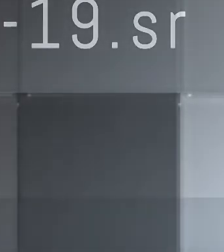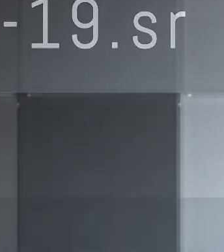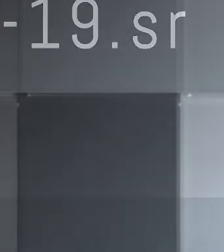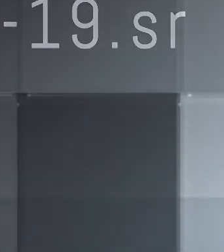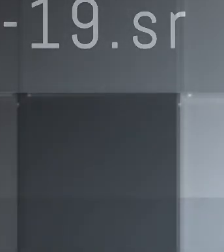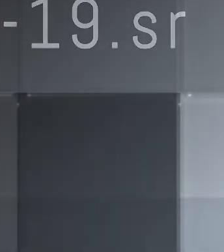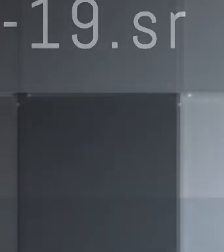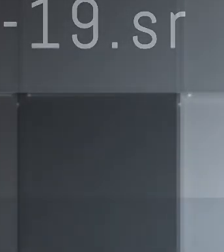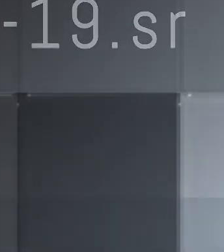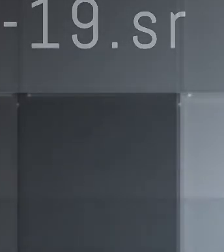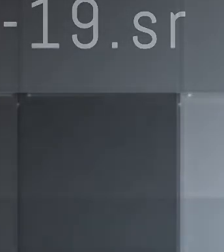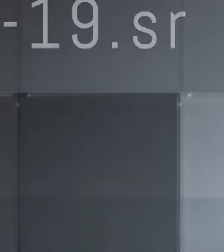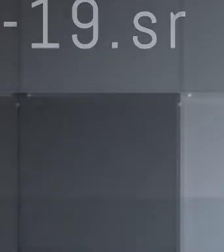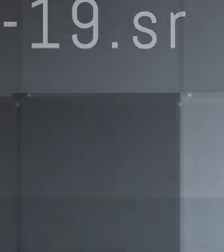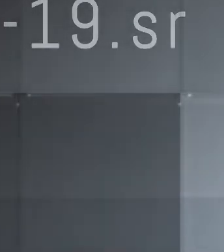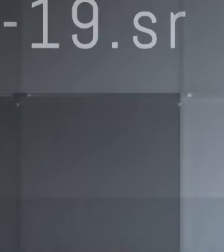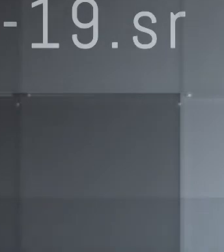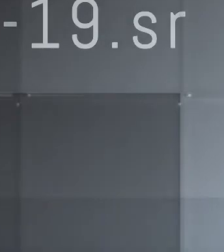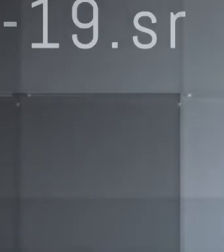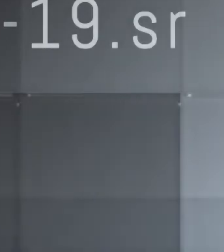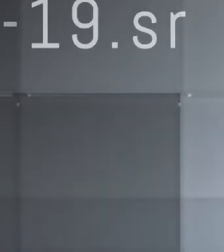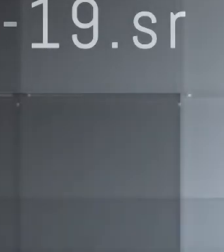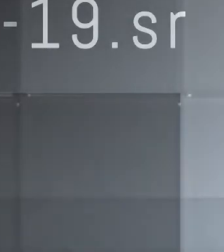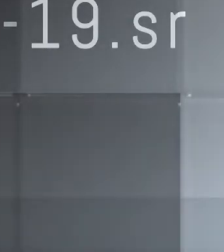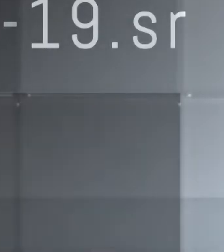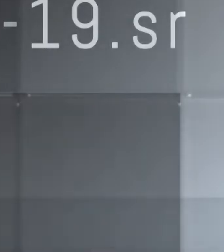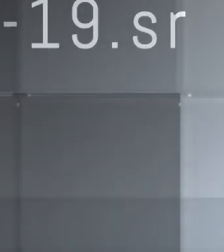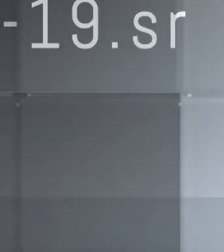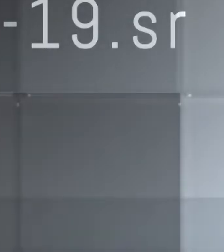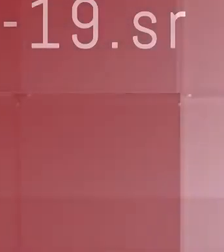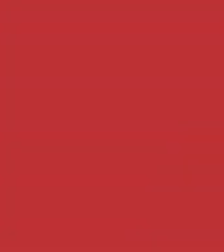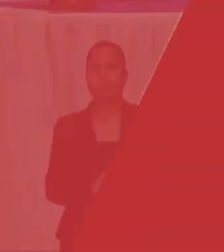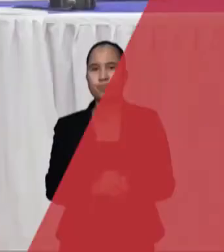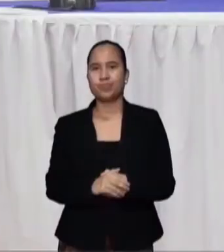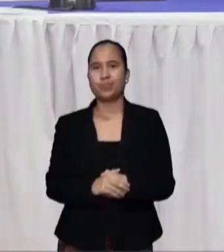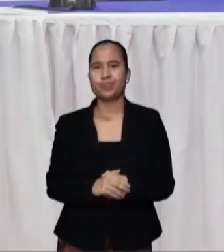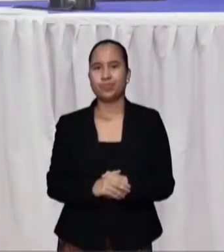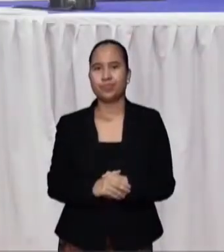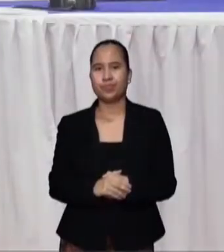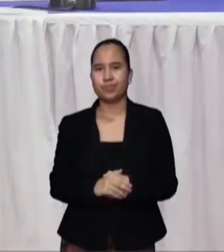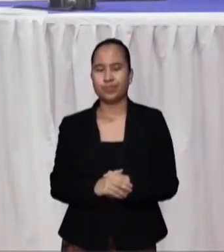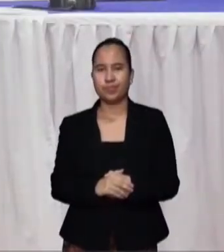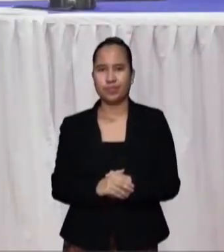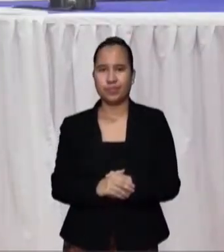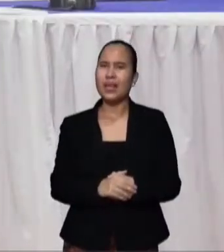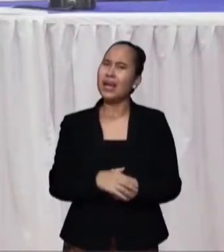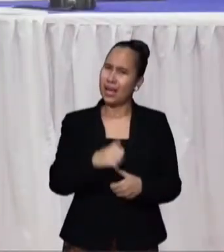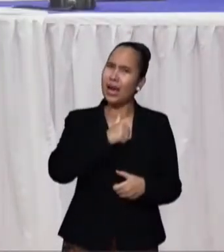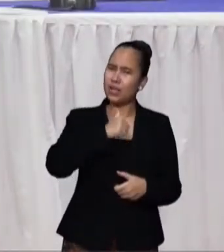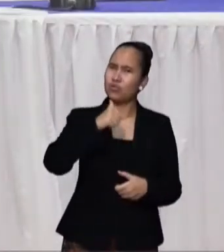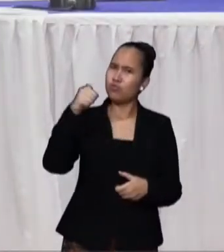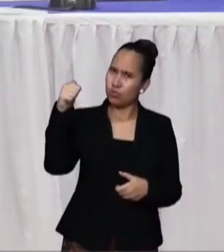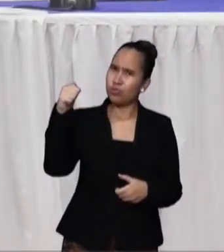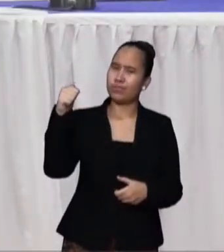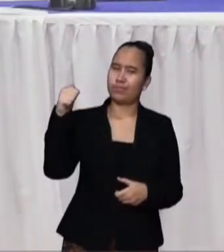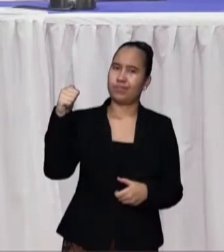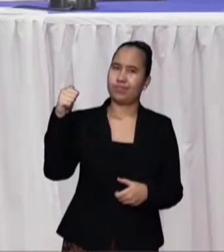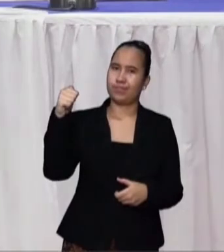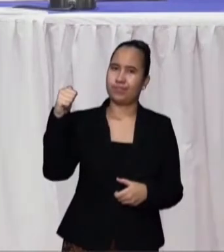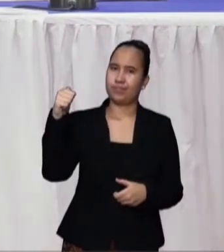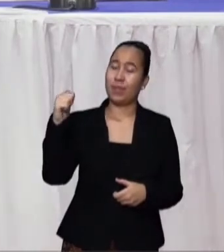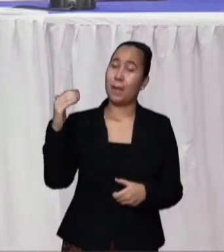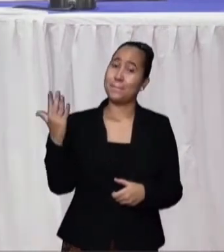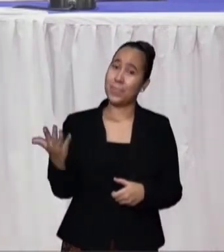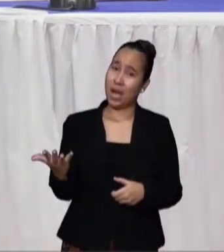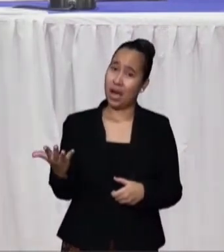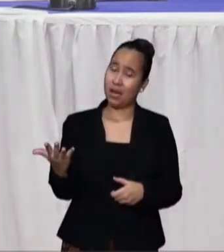besmettingsgevaar aangeven bij de politie via de kliklijn 105. Het gaat de goede kant op, moet ik zeggen.